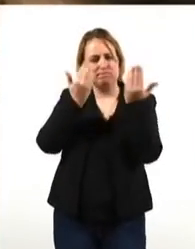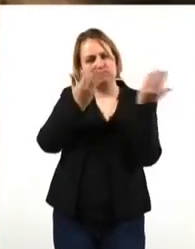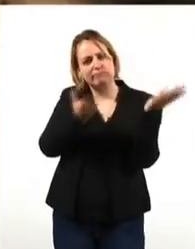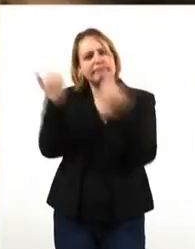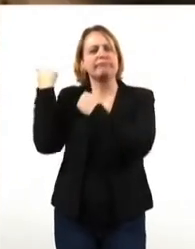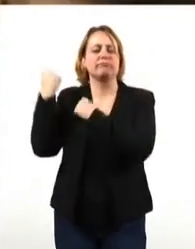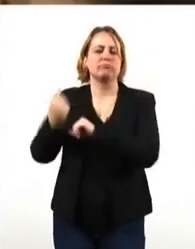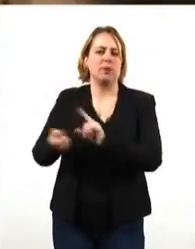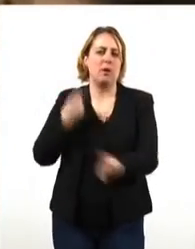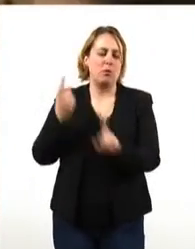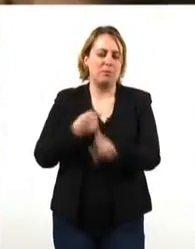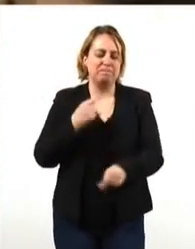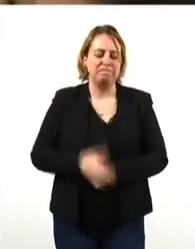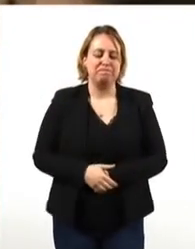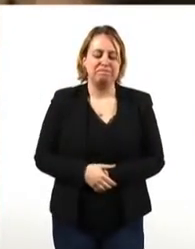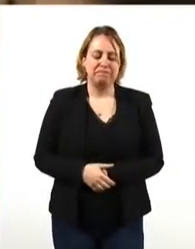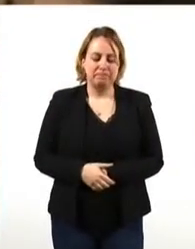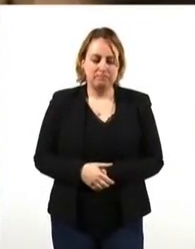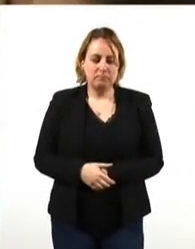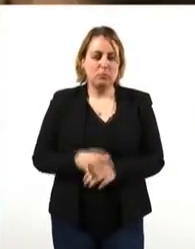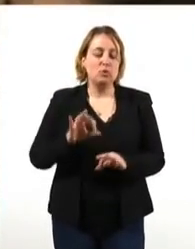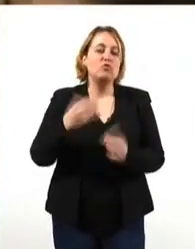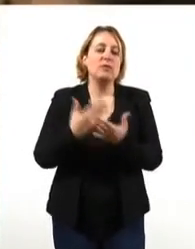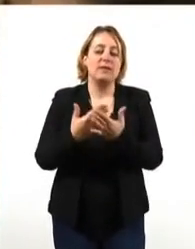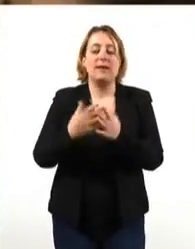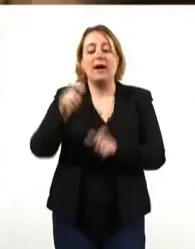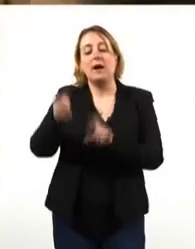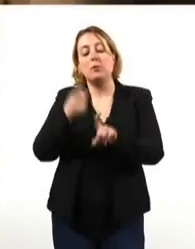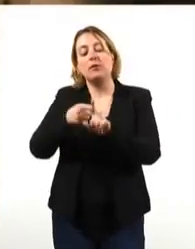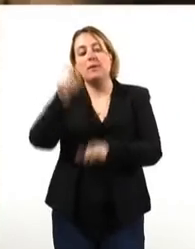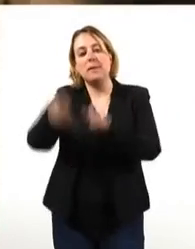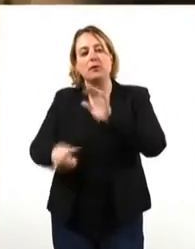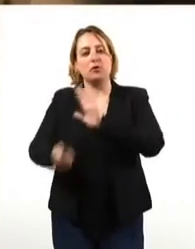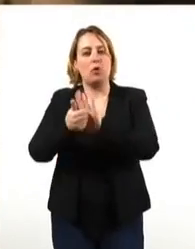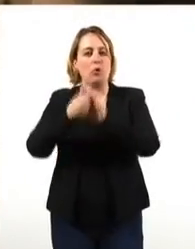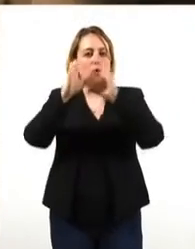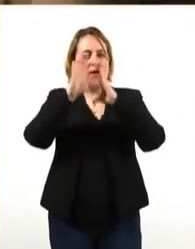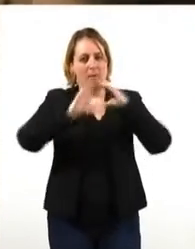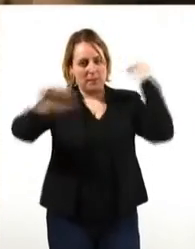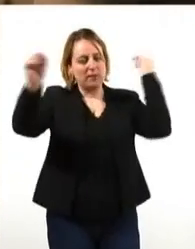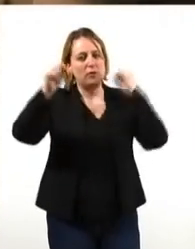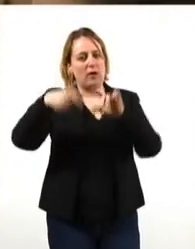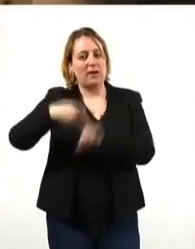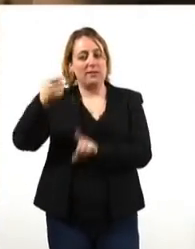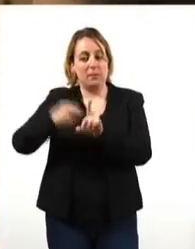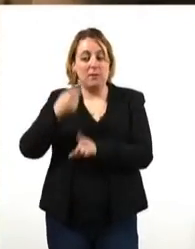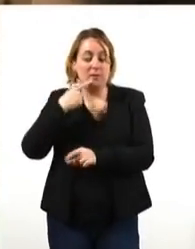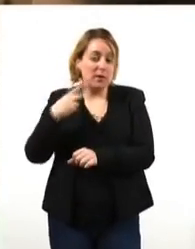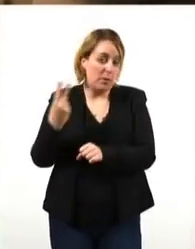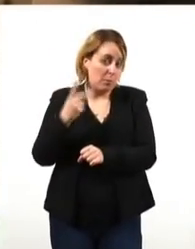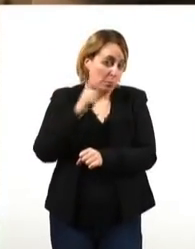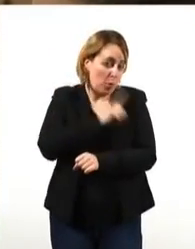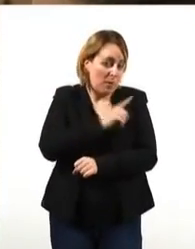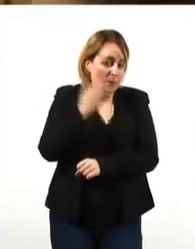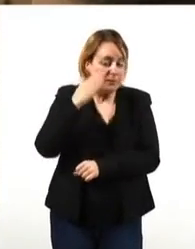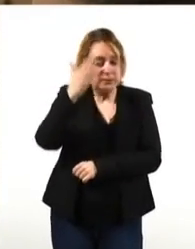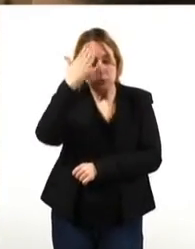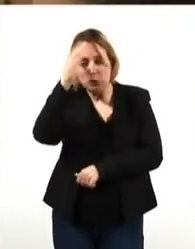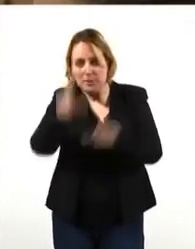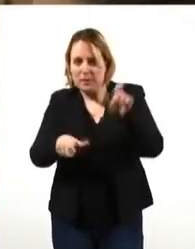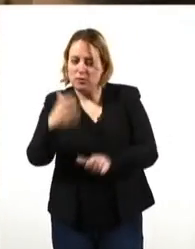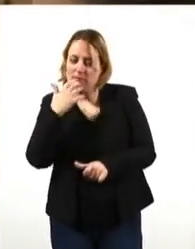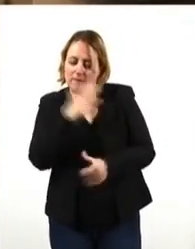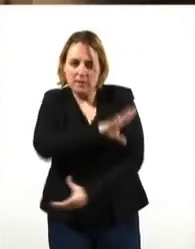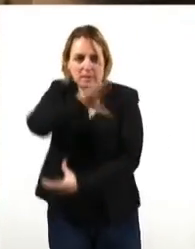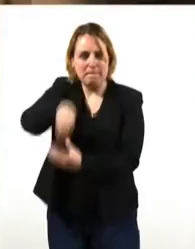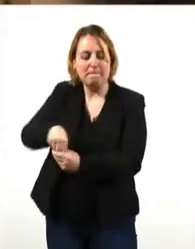ça. Donc c'était peut-être d'informer sur les ambassadeurs du harcèlement et peut-être inviter vos camarades, si vous en connaissez, à rejoindre ce grand mouvement. Il va dépendre aussi